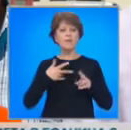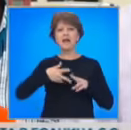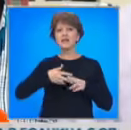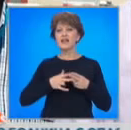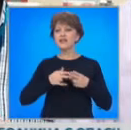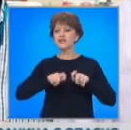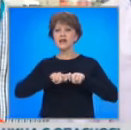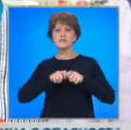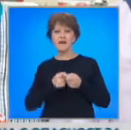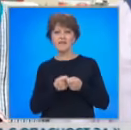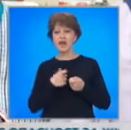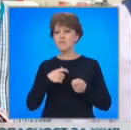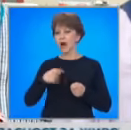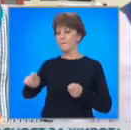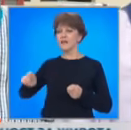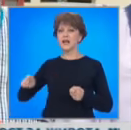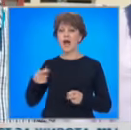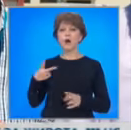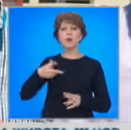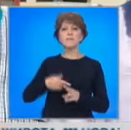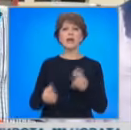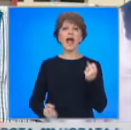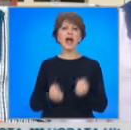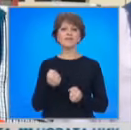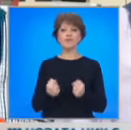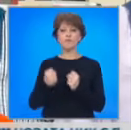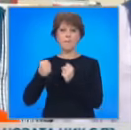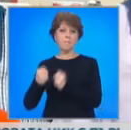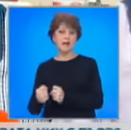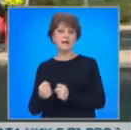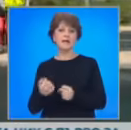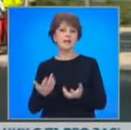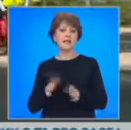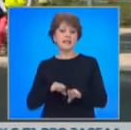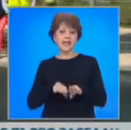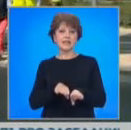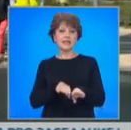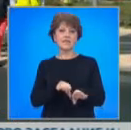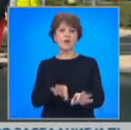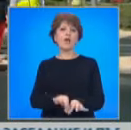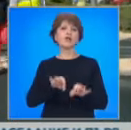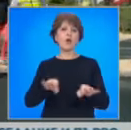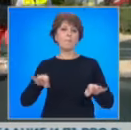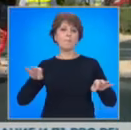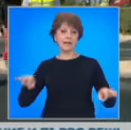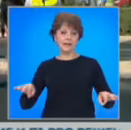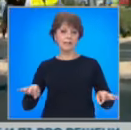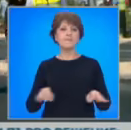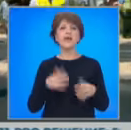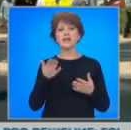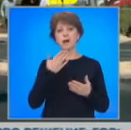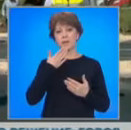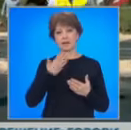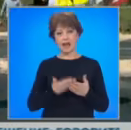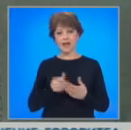с мантинели, ако спре един автомобил, задръстванията ще бъдат с километри. От Европейския център за транспортни политики